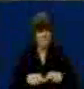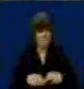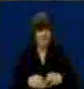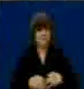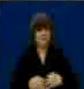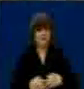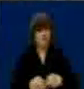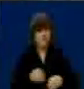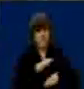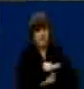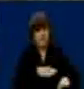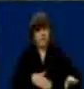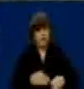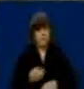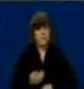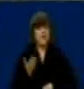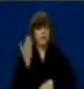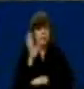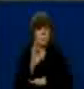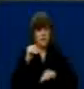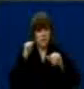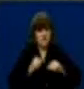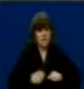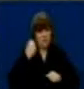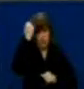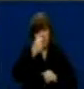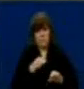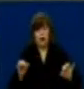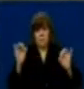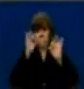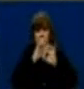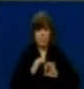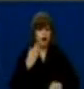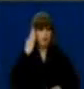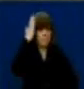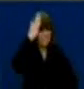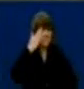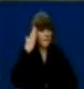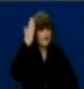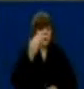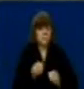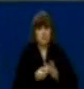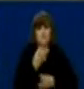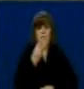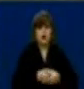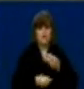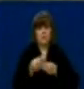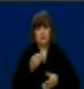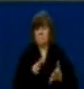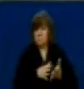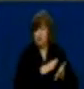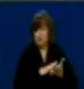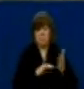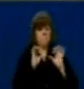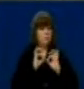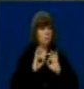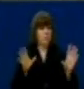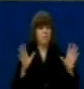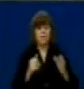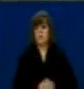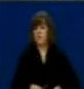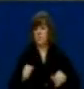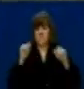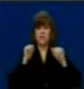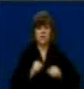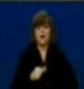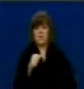Deputet Kuvendit Kosovës, qeveria e Kosovës nuk ka vizion për zhvillim ekonomik, se lërëm o plan konkret. Qeverisë i